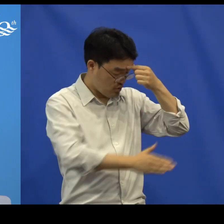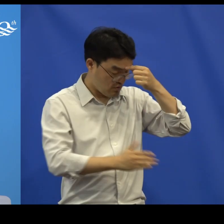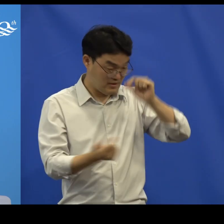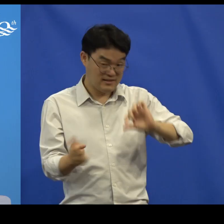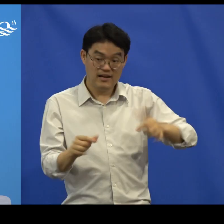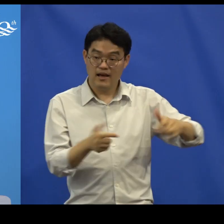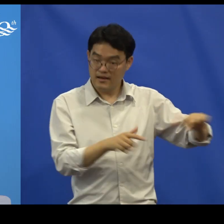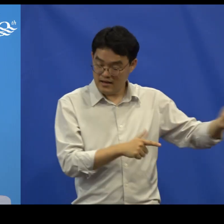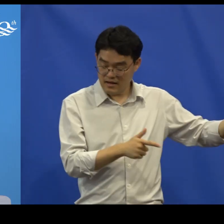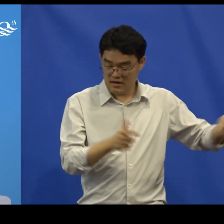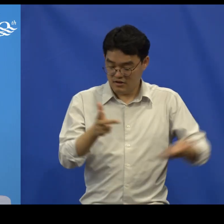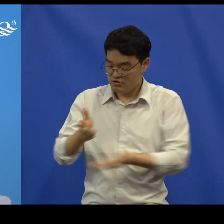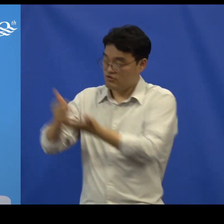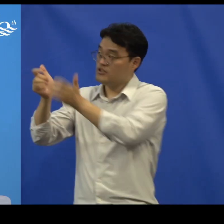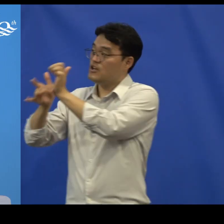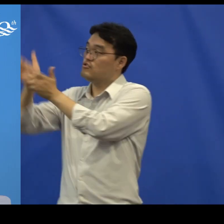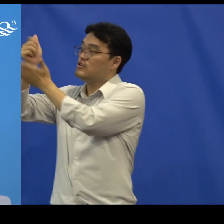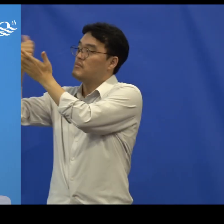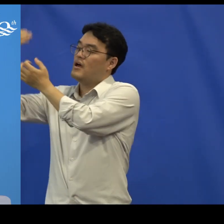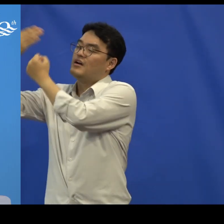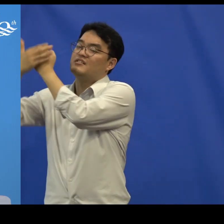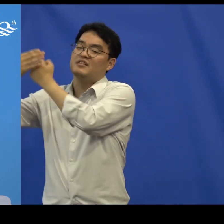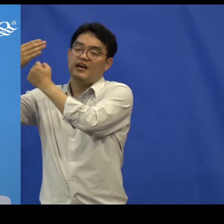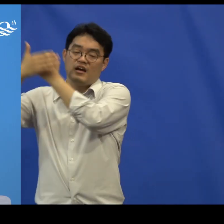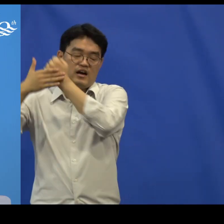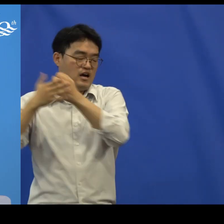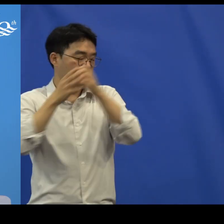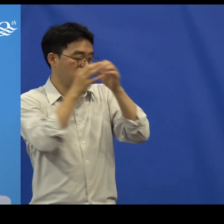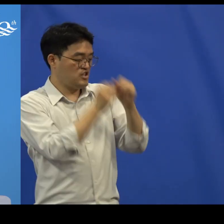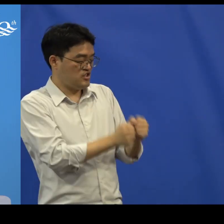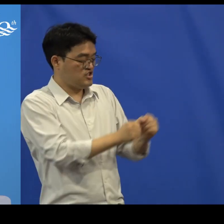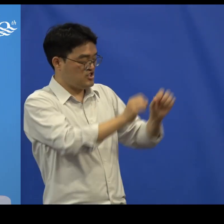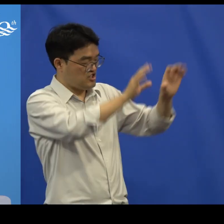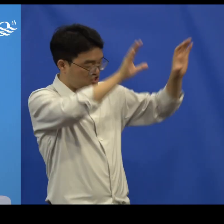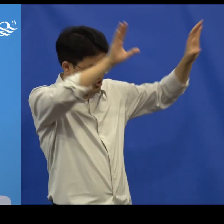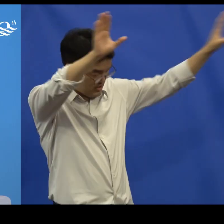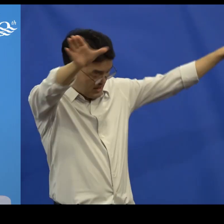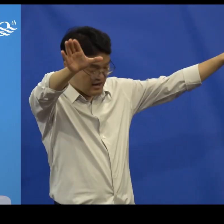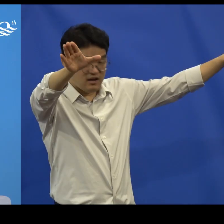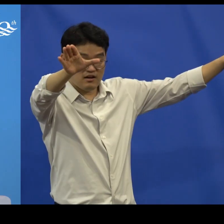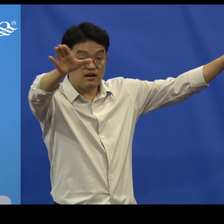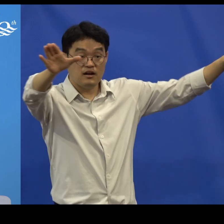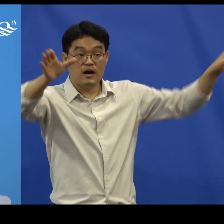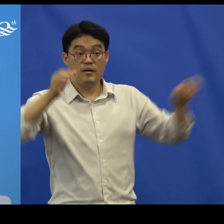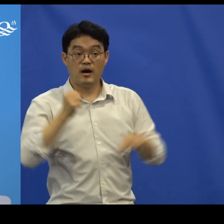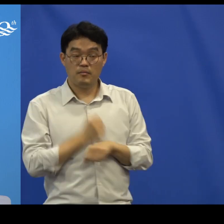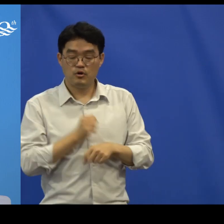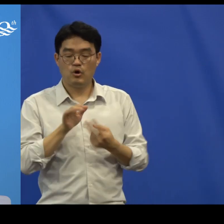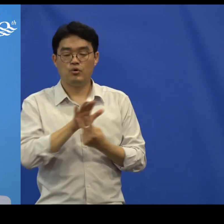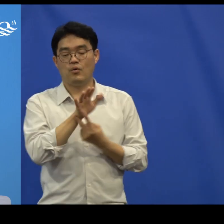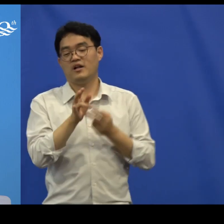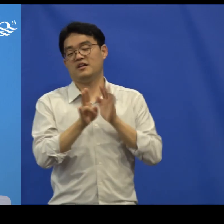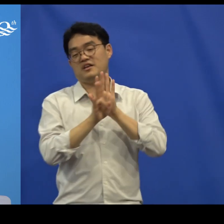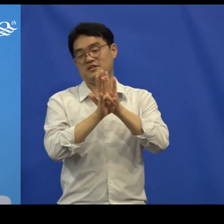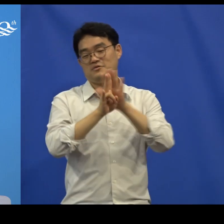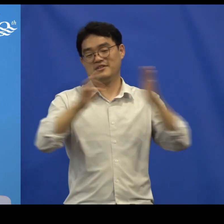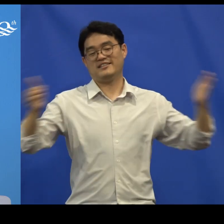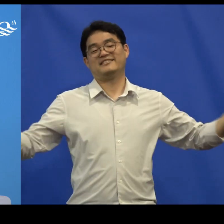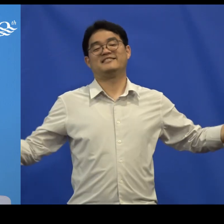주 예수의 은혜가 있을지어다. 이렇게 마무리를 짓고 있는